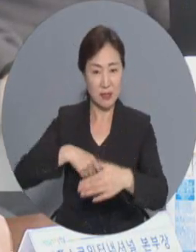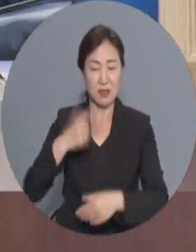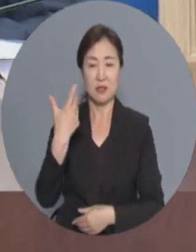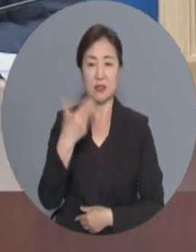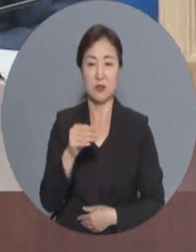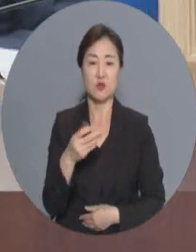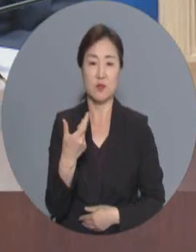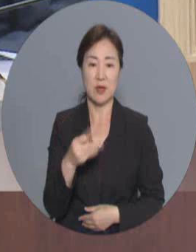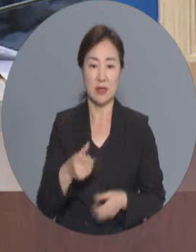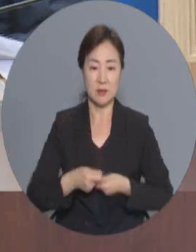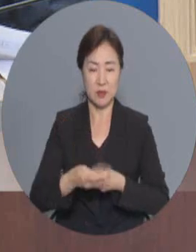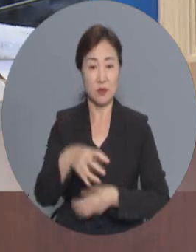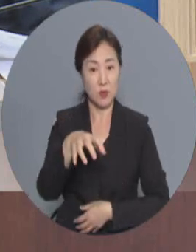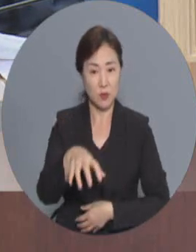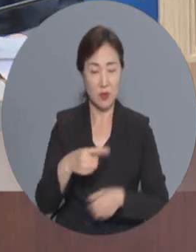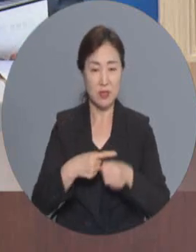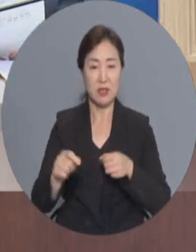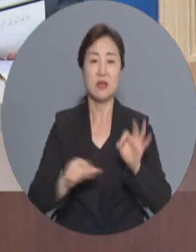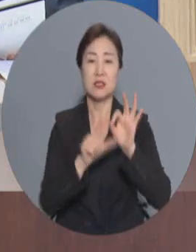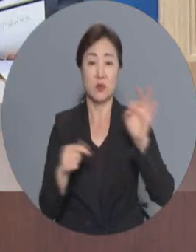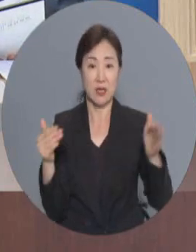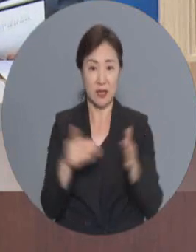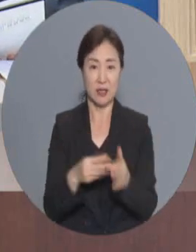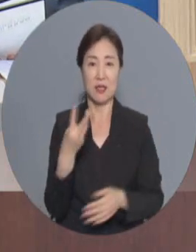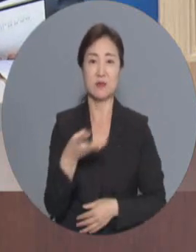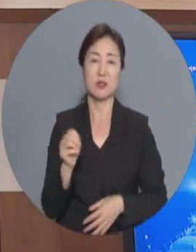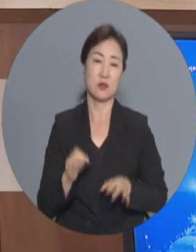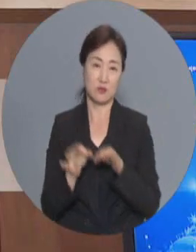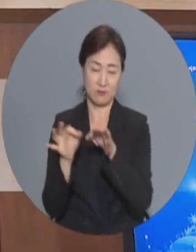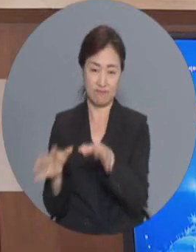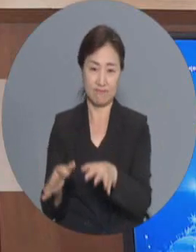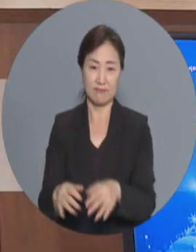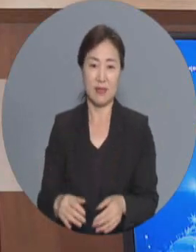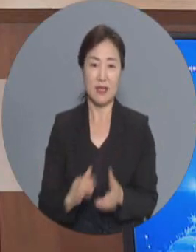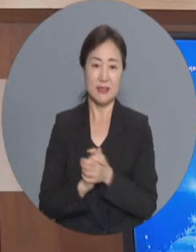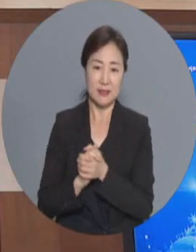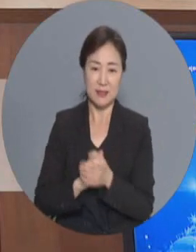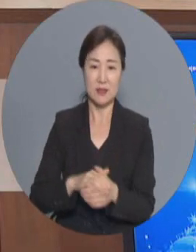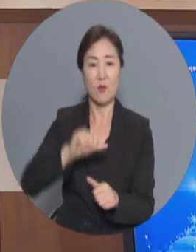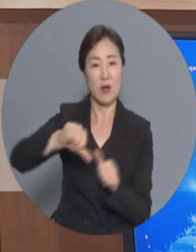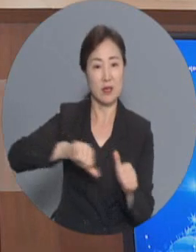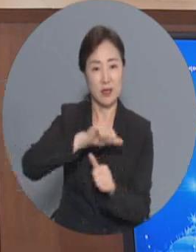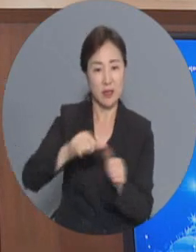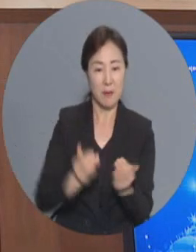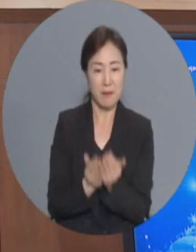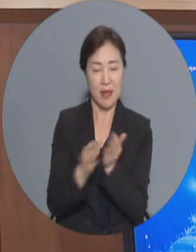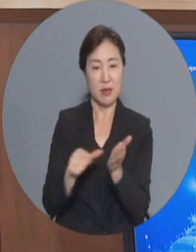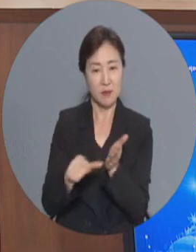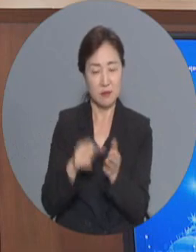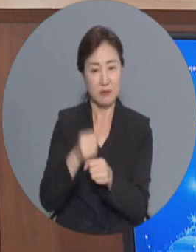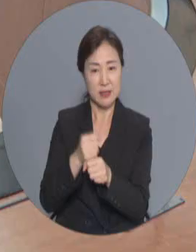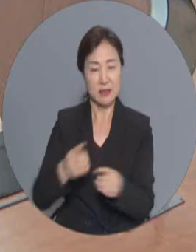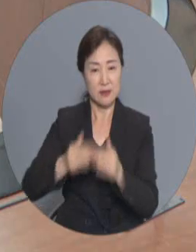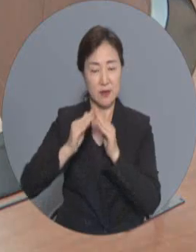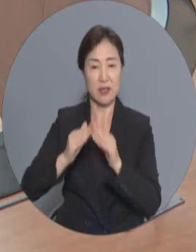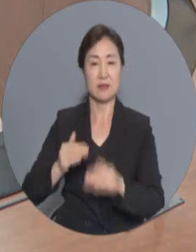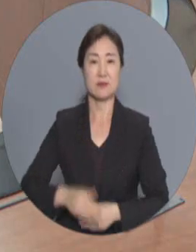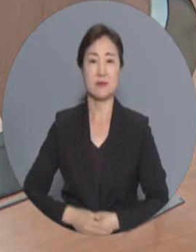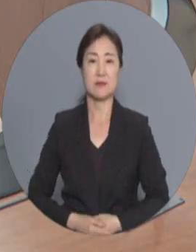제미 면적에 내년 10월까지 3천억 원을 투입해 친환경 선박 부품 제조 설비를 구축합니다